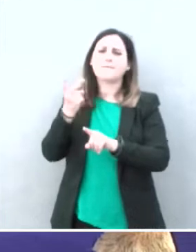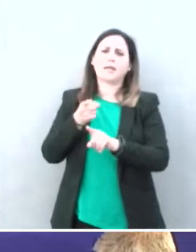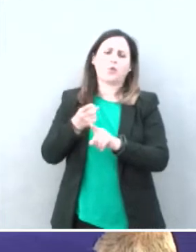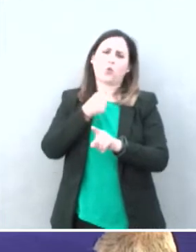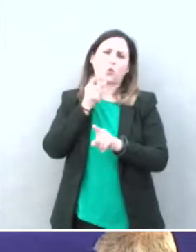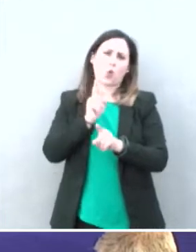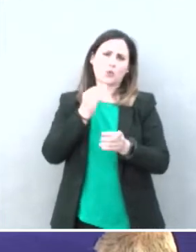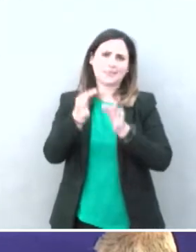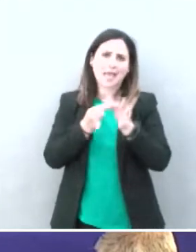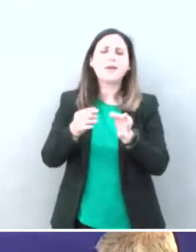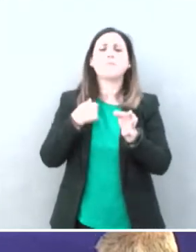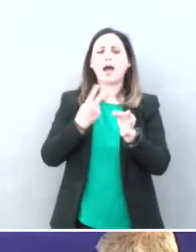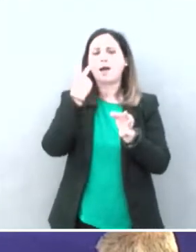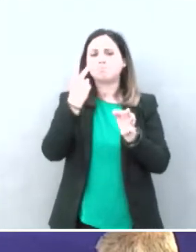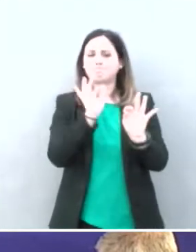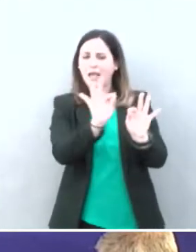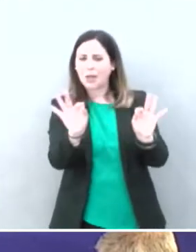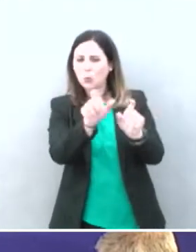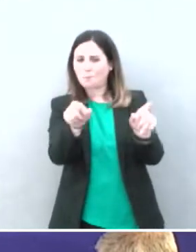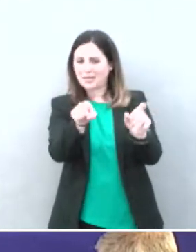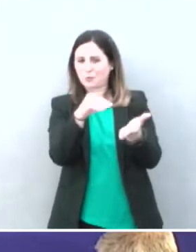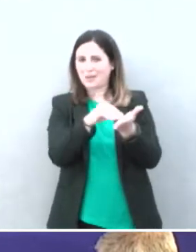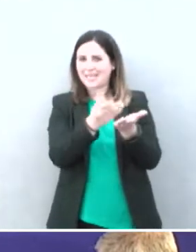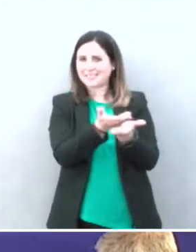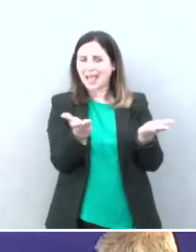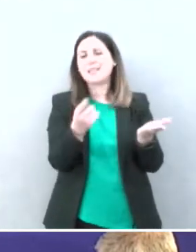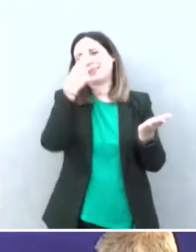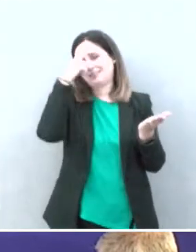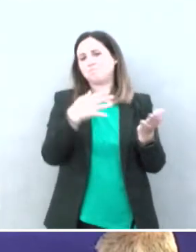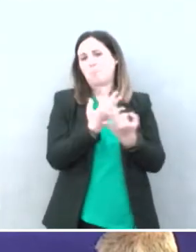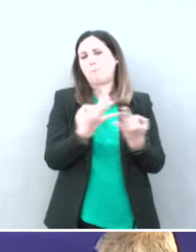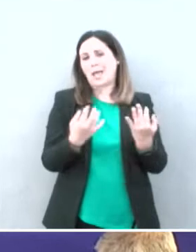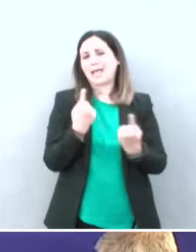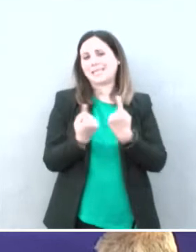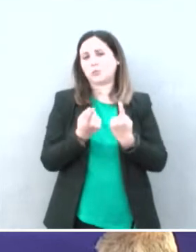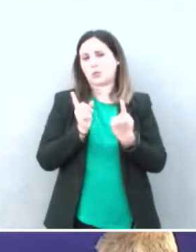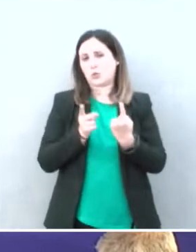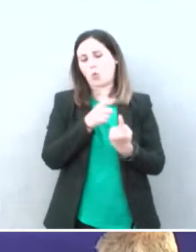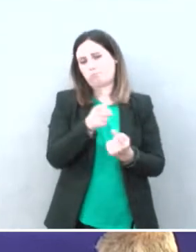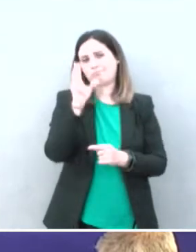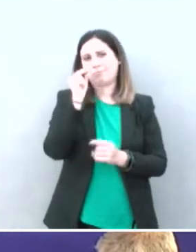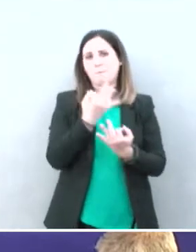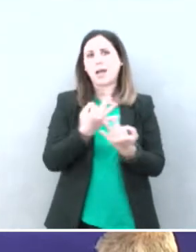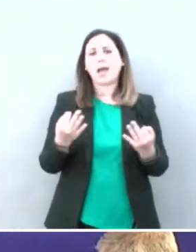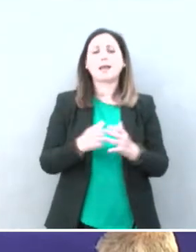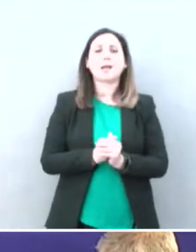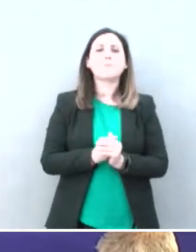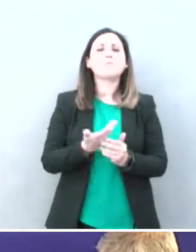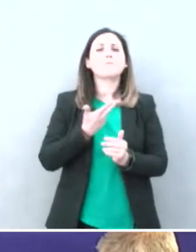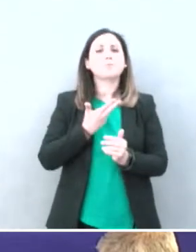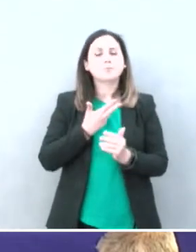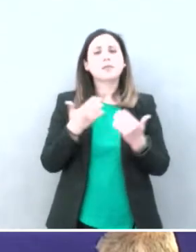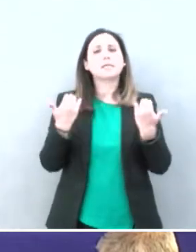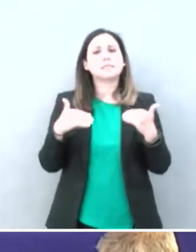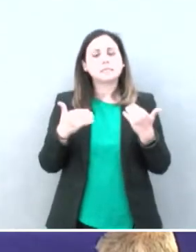in sala che ho intravisto prima e sa perfettamente di che cosa sto parlando. Quindi sono due dimensioni e due livelli, tutti e